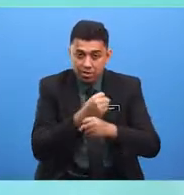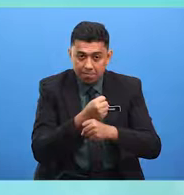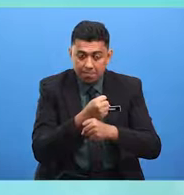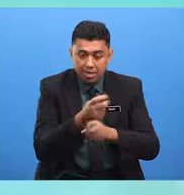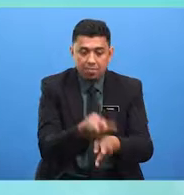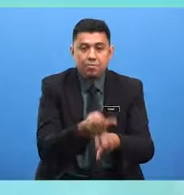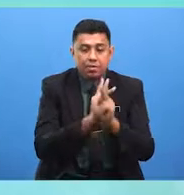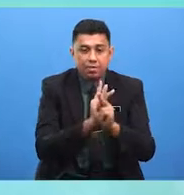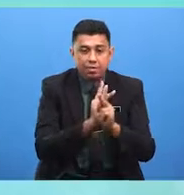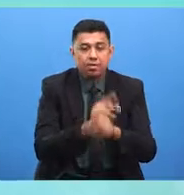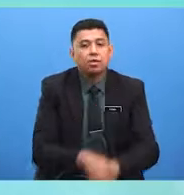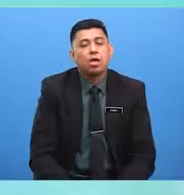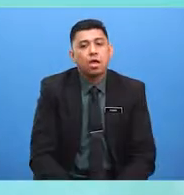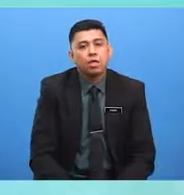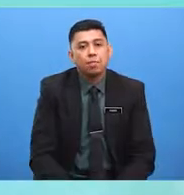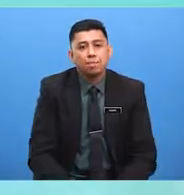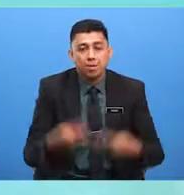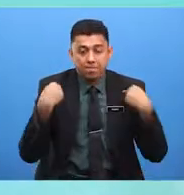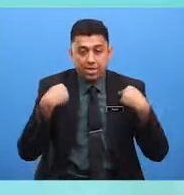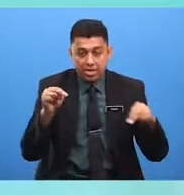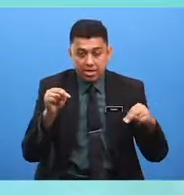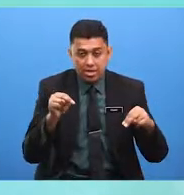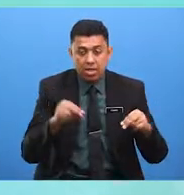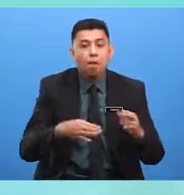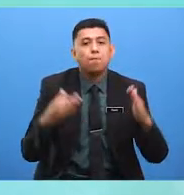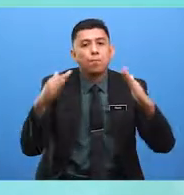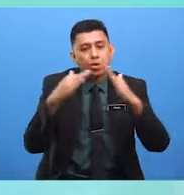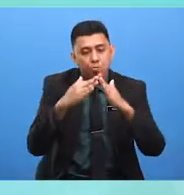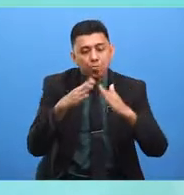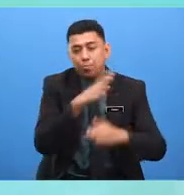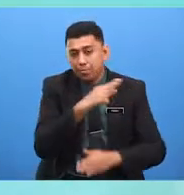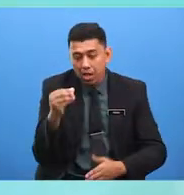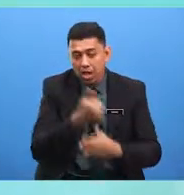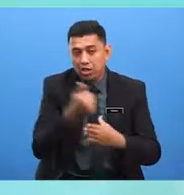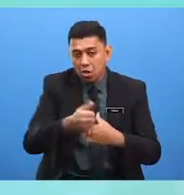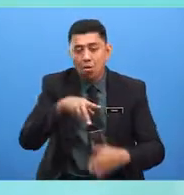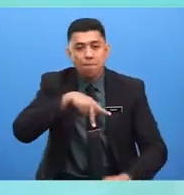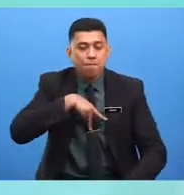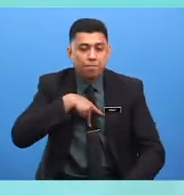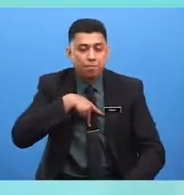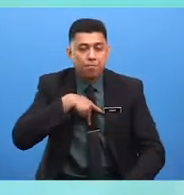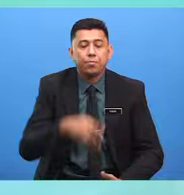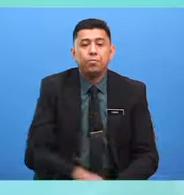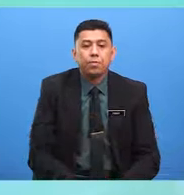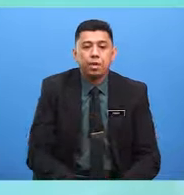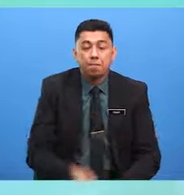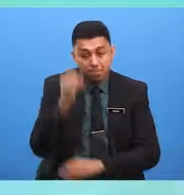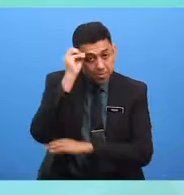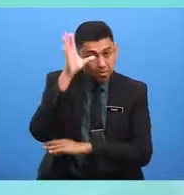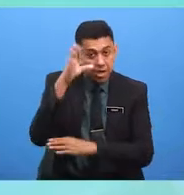pinjaman seperti pinjaman perniagaan Perumahan atau pinjaman pribadi untuk perkembangan